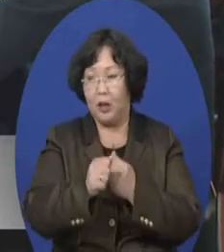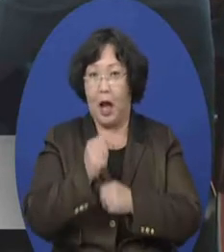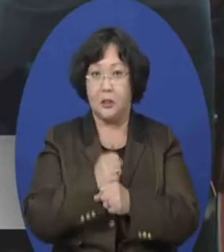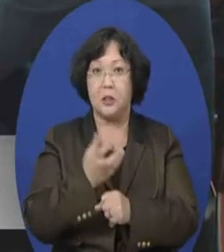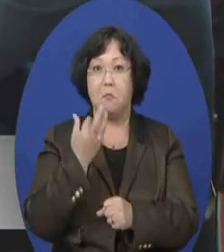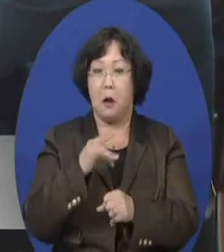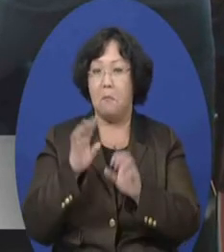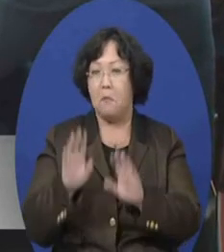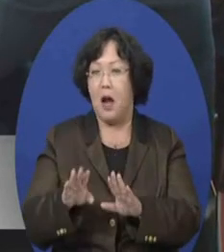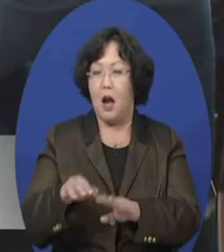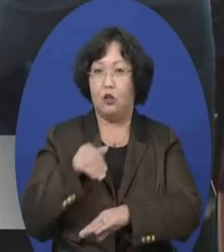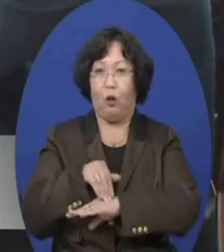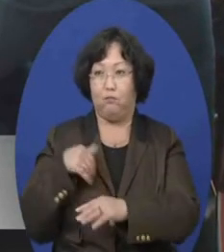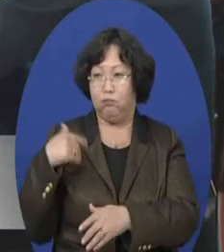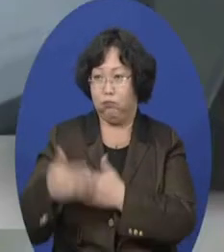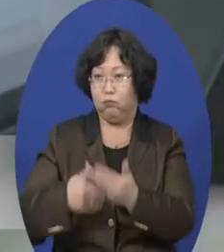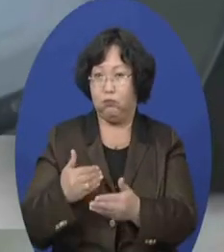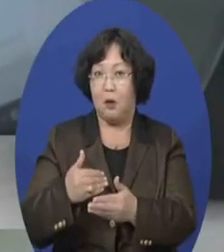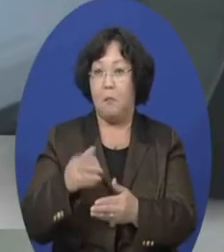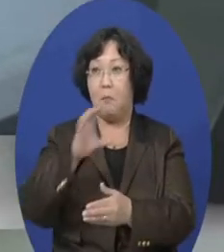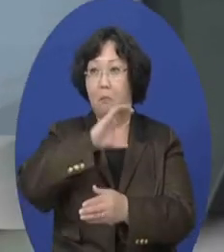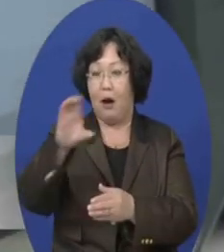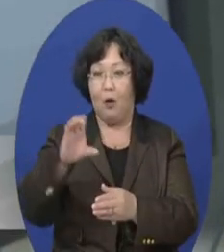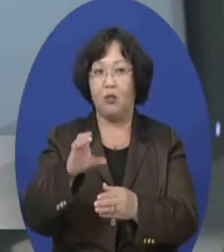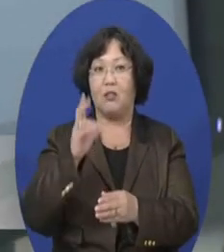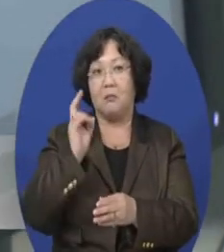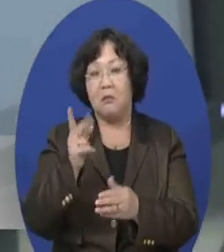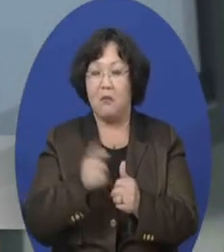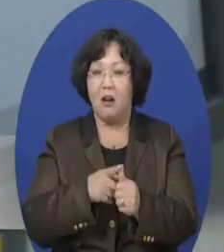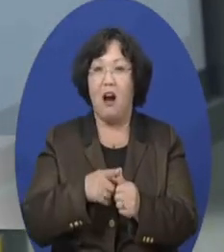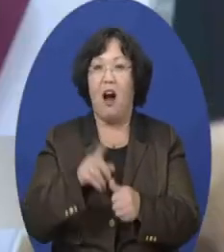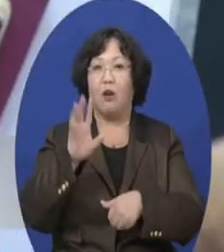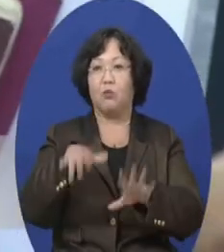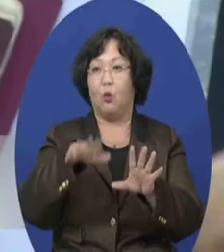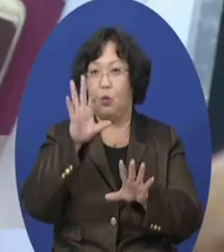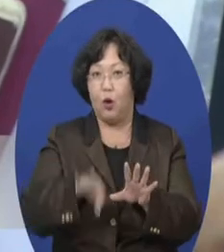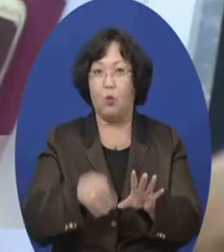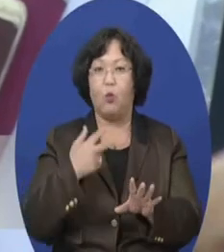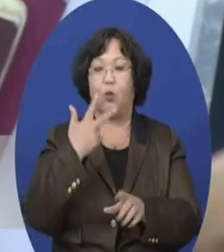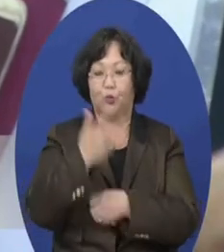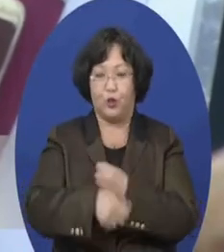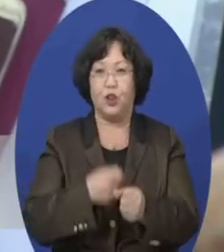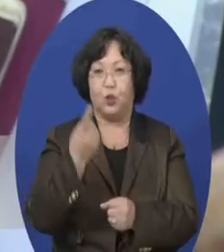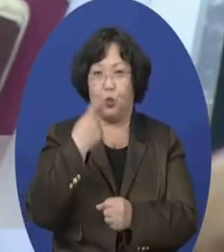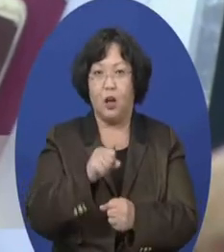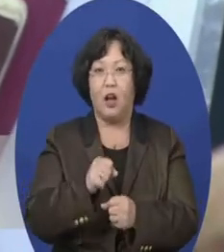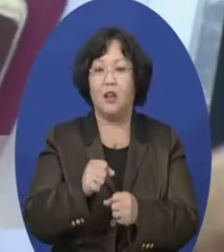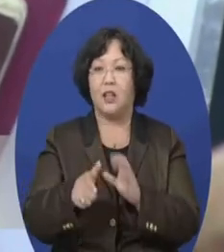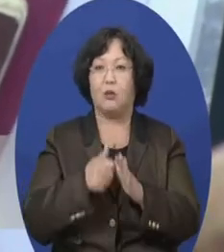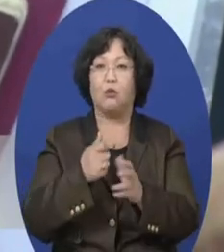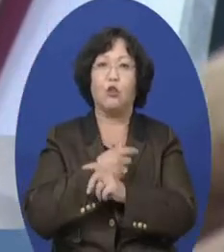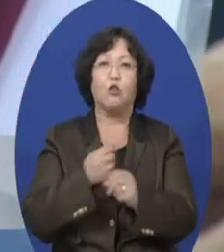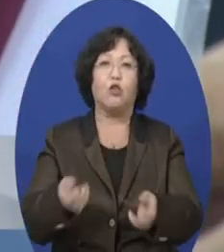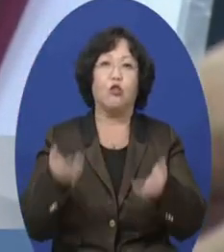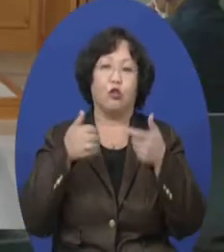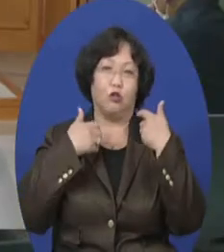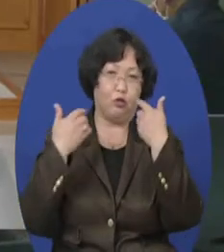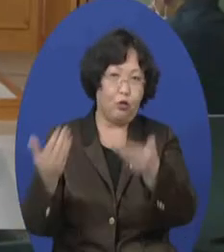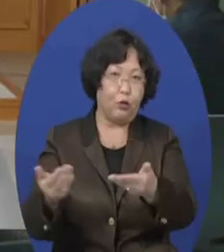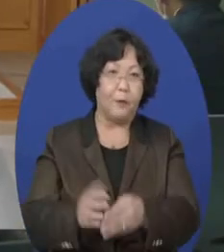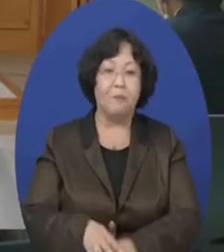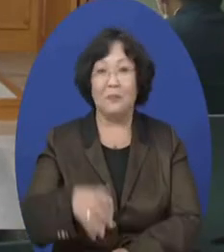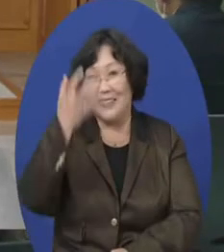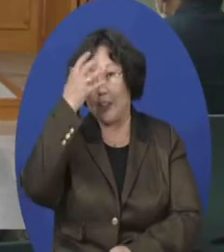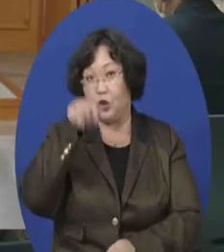ажилласан олгогчид тухайн жилийн төлөх шимтгэлийн 15%-аар 3 жил тутамд нэг удаа хөнгөлт үзүүлэх зохицуултыг тусгажээ. Засгийн